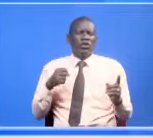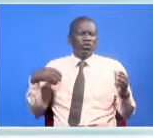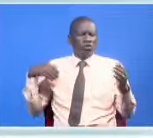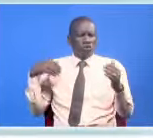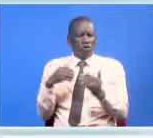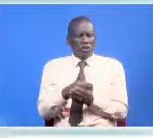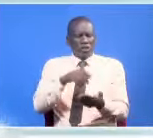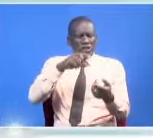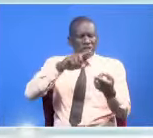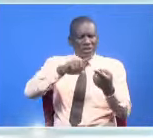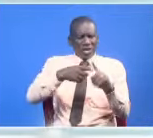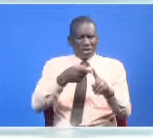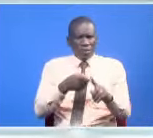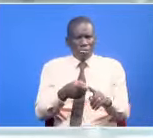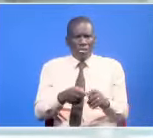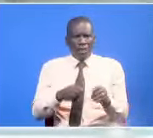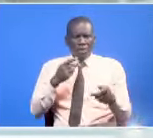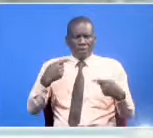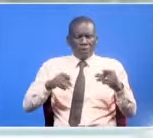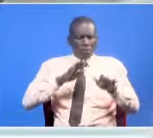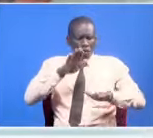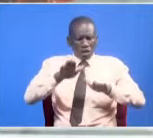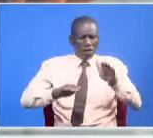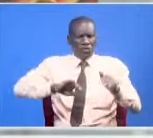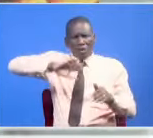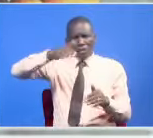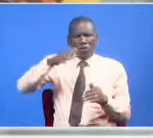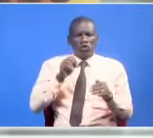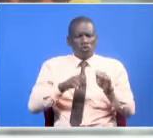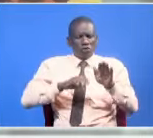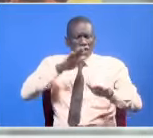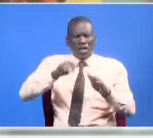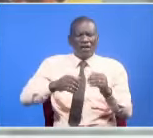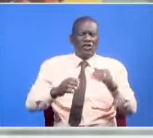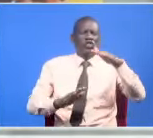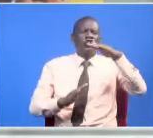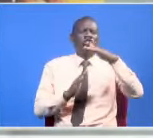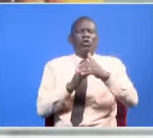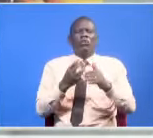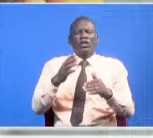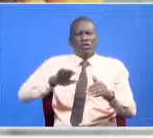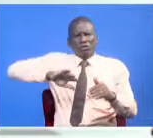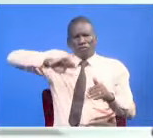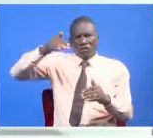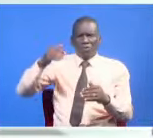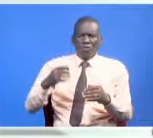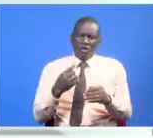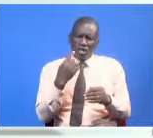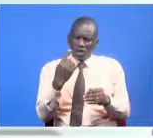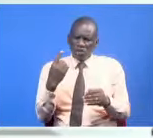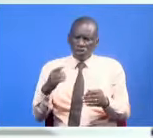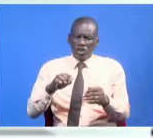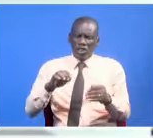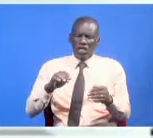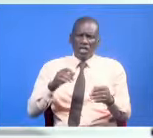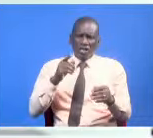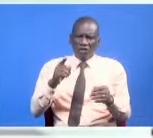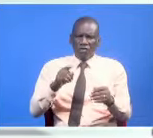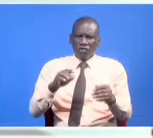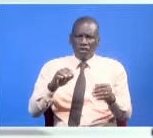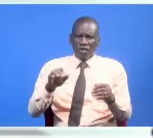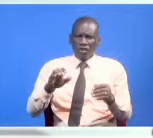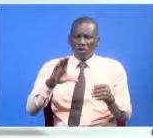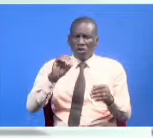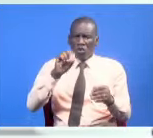kiwango hiki, mtazamaji, wapandaji milima huhitajika kupanda milima saba mirefu moja kila bara kabla ya kufunga